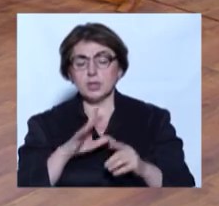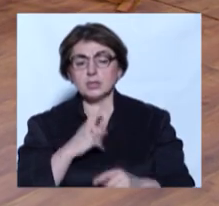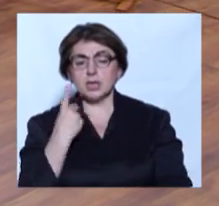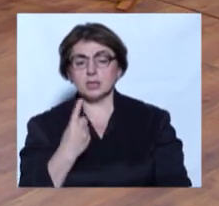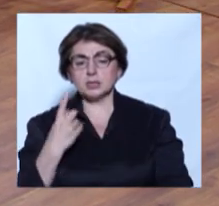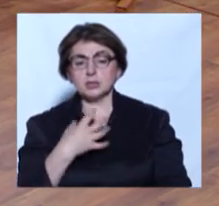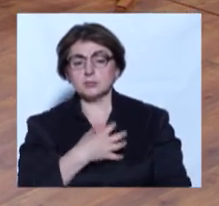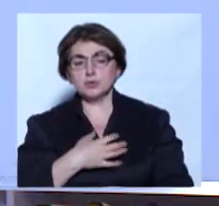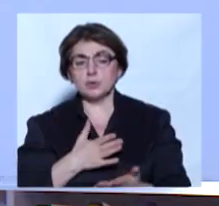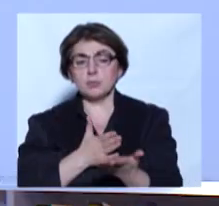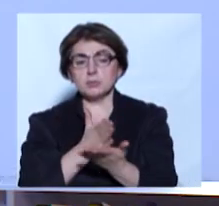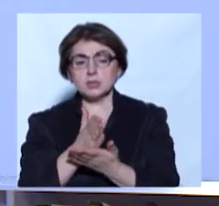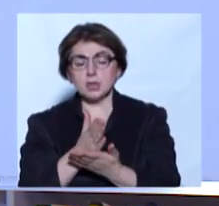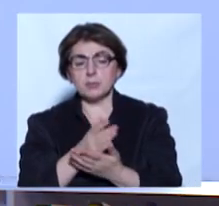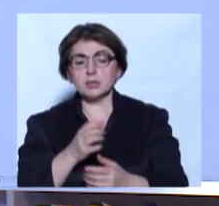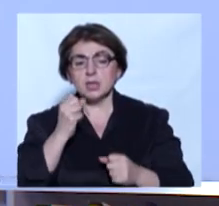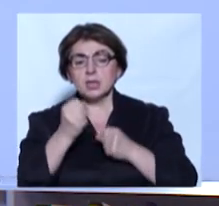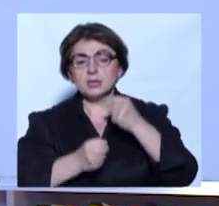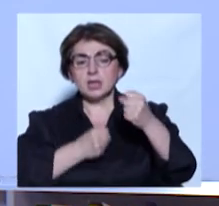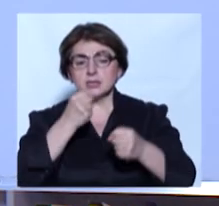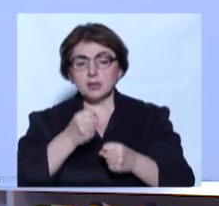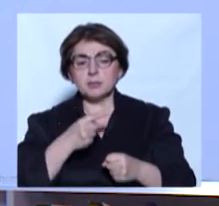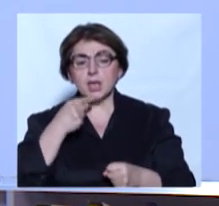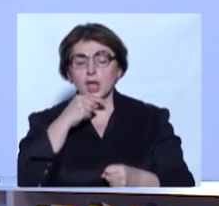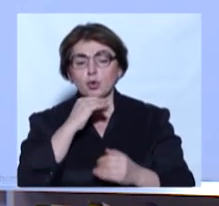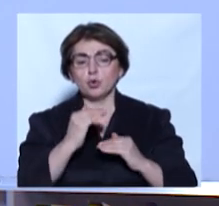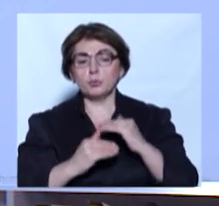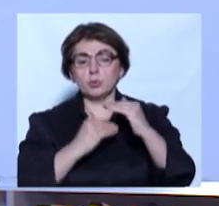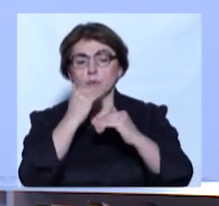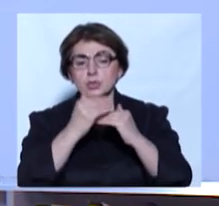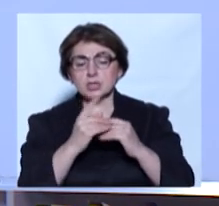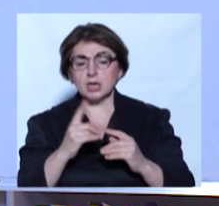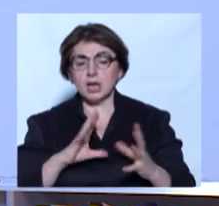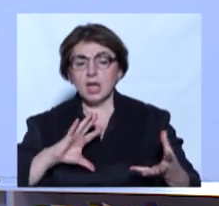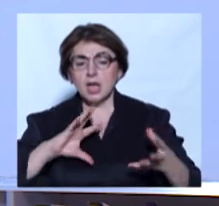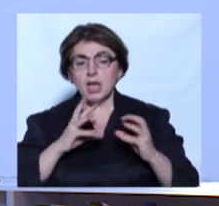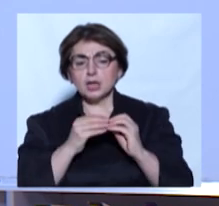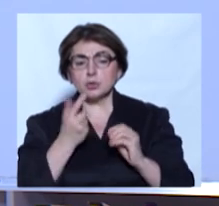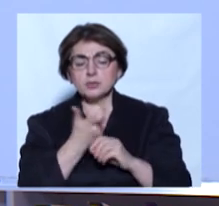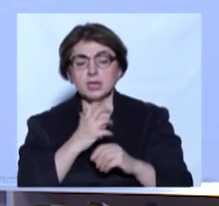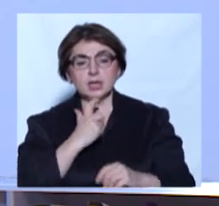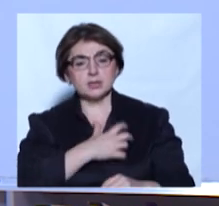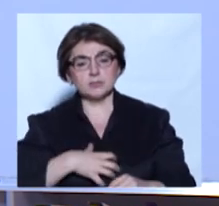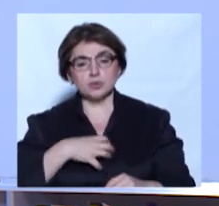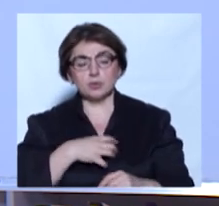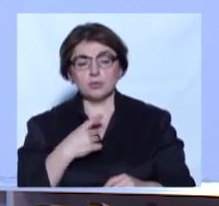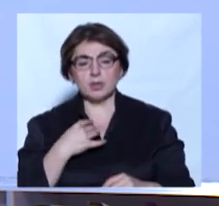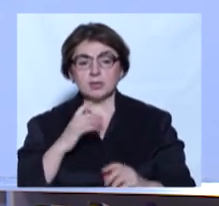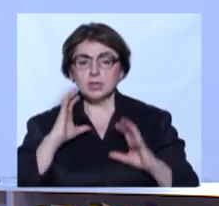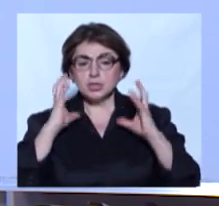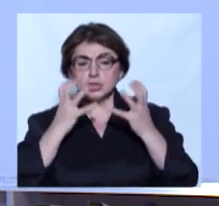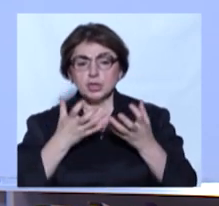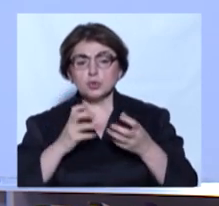ერთ-ერთი მნიშვნელოვანი მიზანი, დასაქმება და ეკონომიკური ზრდა, რაც ერთობ სერიოზულ პრობლემას წარმოადგენს